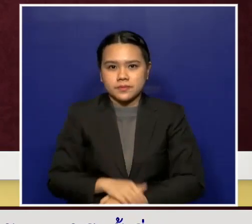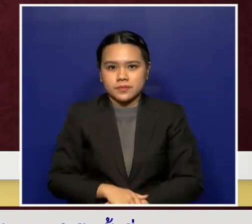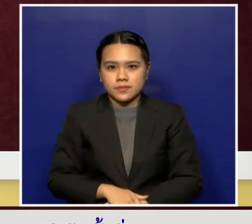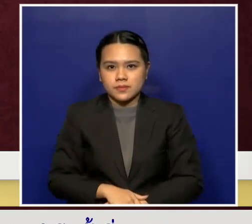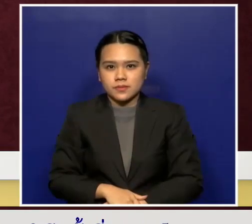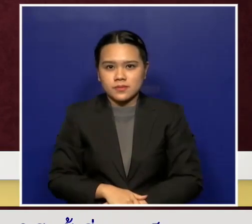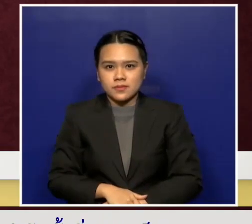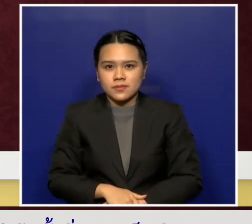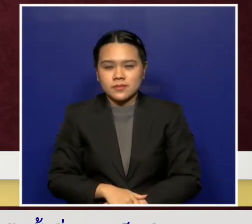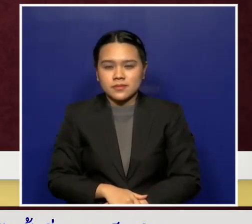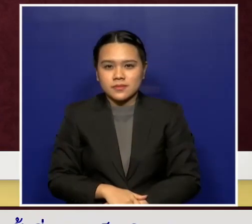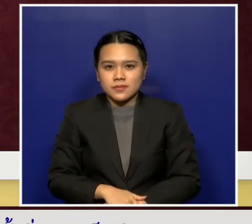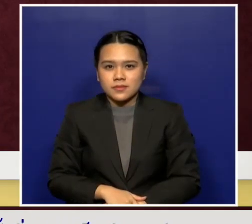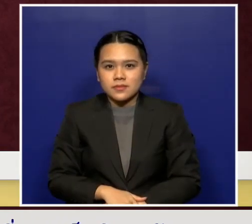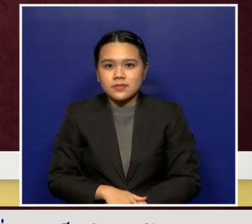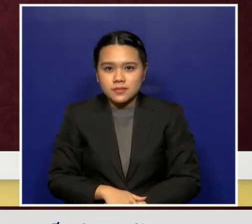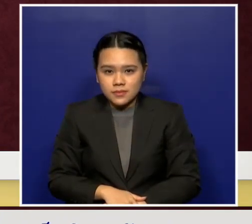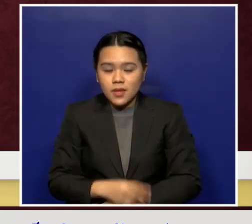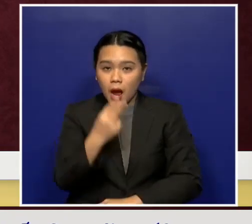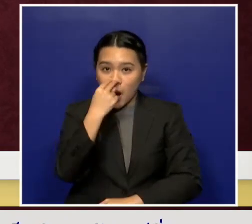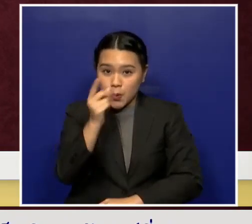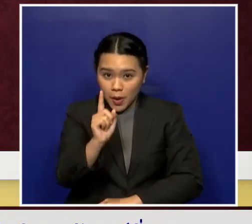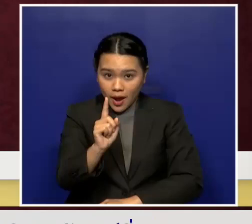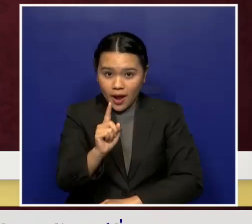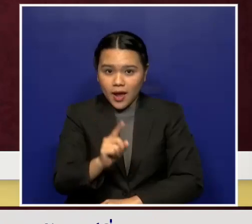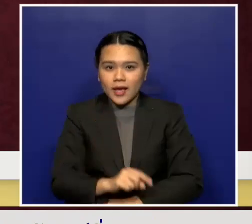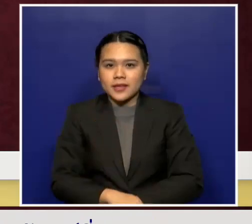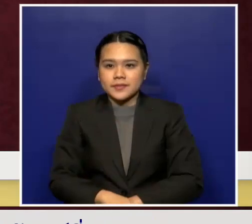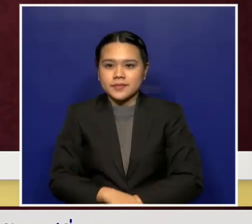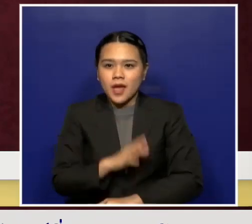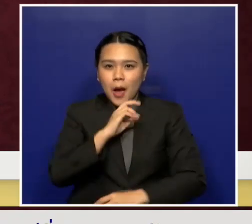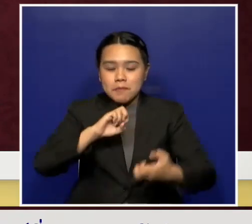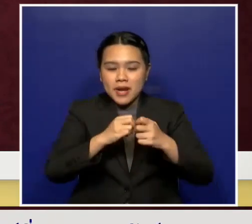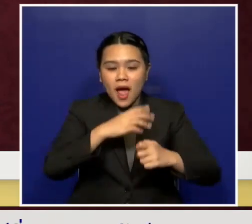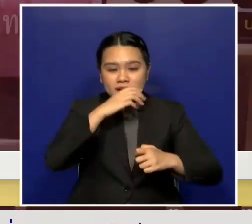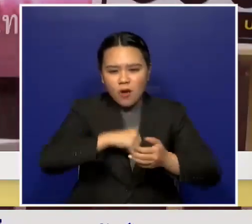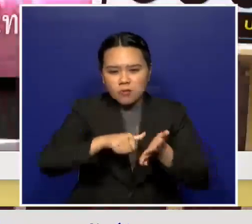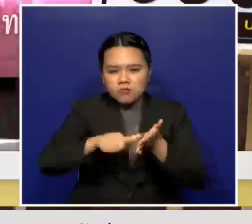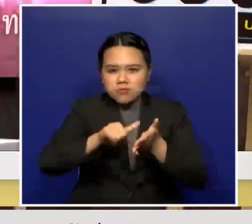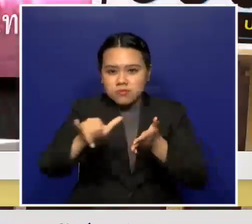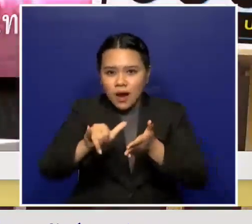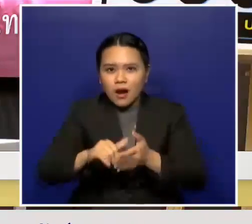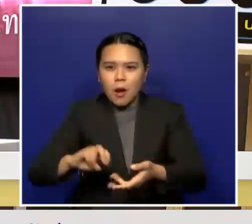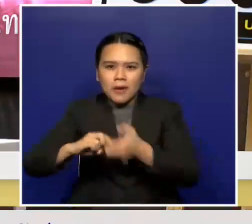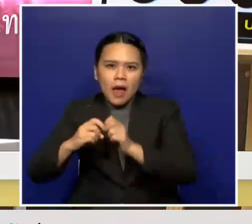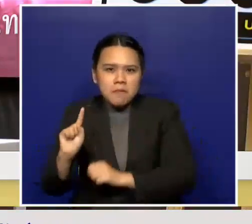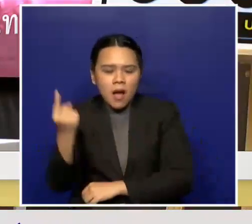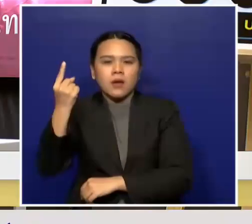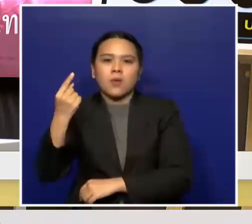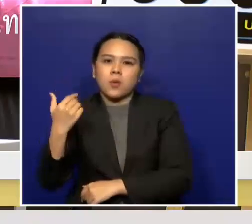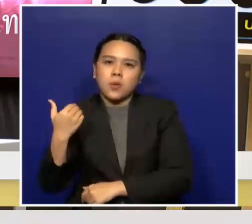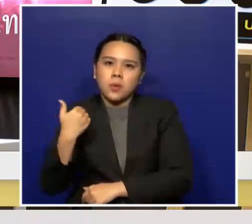นะครับความเขาเรียกว่าความวัวยังไม่ทันหายความควายก็เข้ามาแทรกมันแทรกยังไงครับ